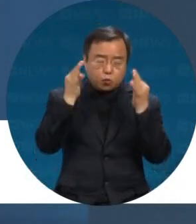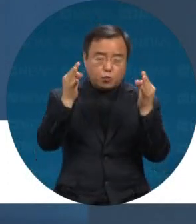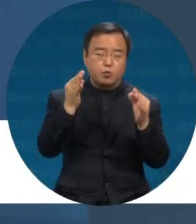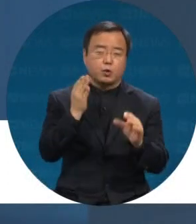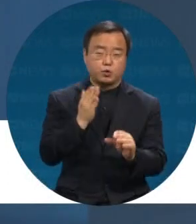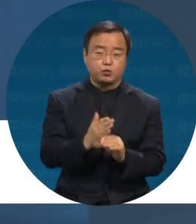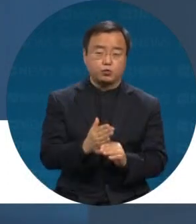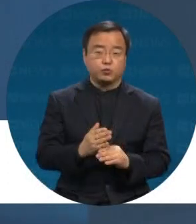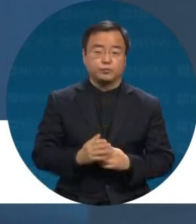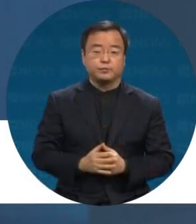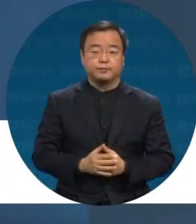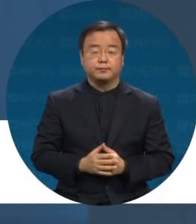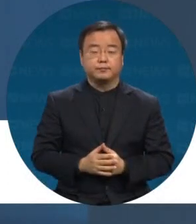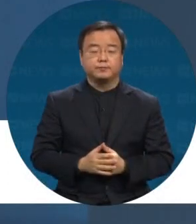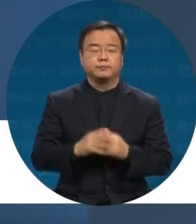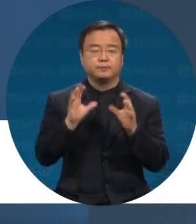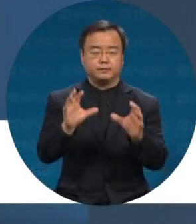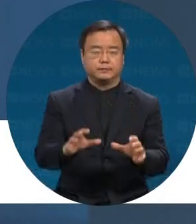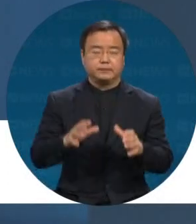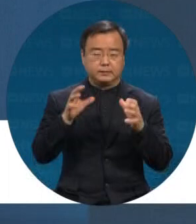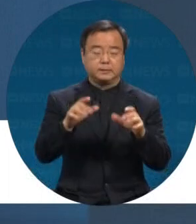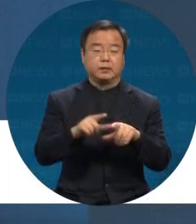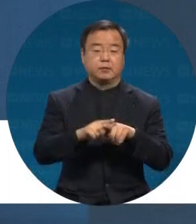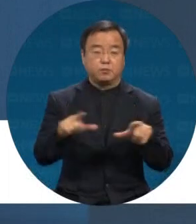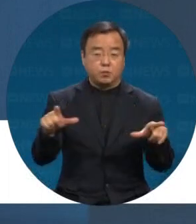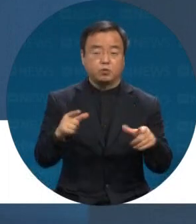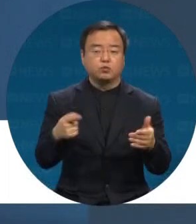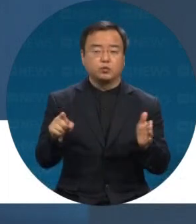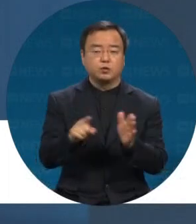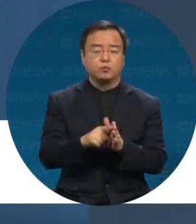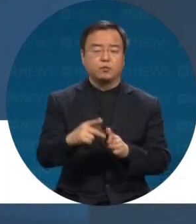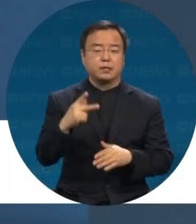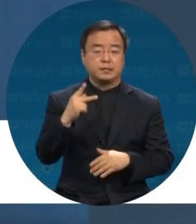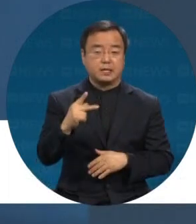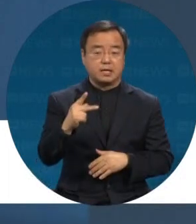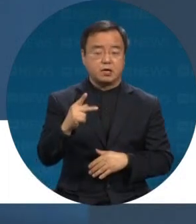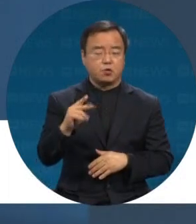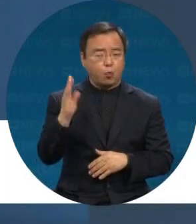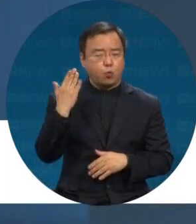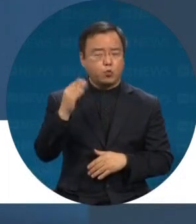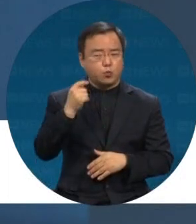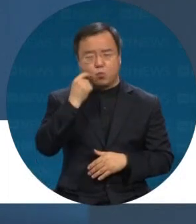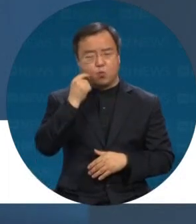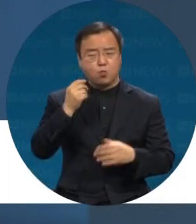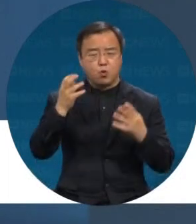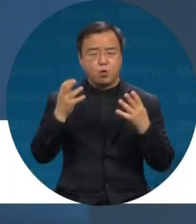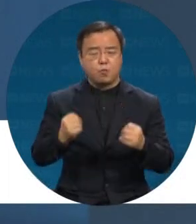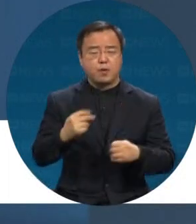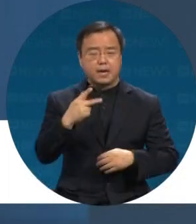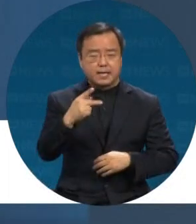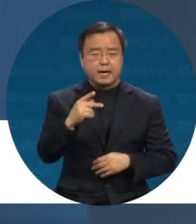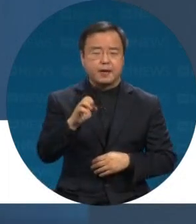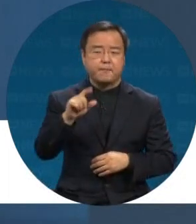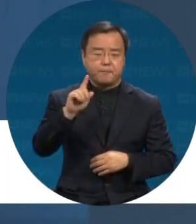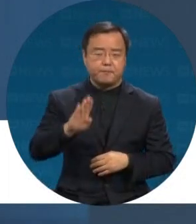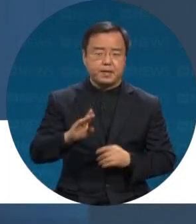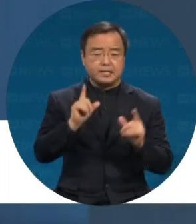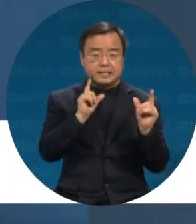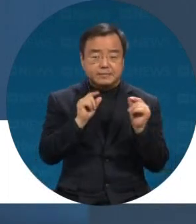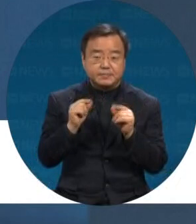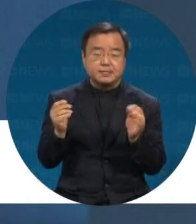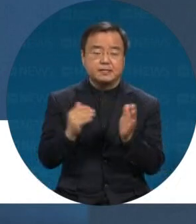말씀드리고요 세계의 표준으로 가기 위해선 지금 k가 대단하잖아요 그죠 k-pop K 뭐 푸드까지